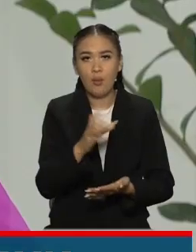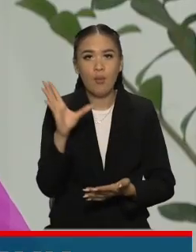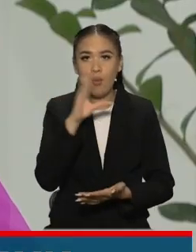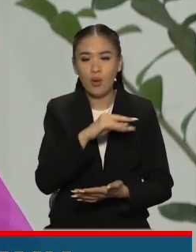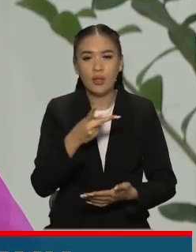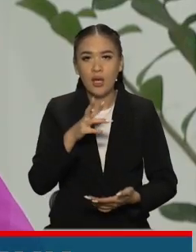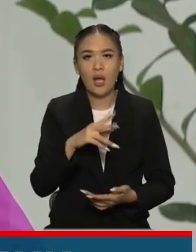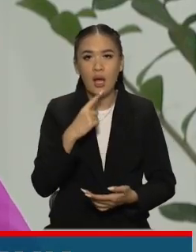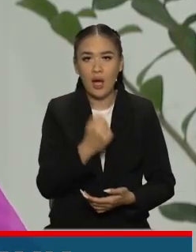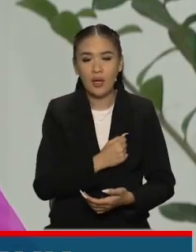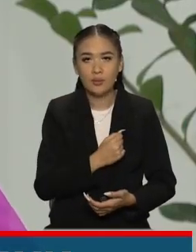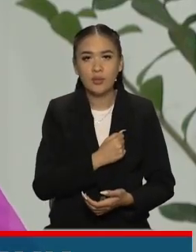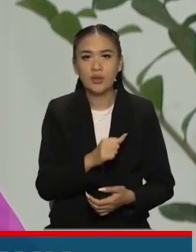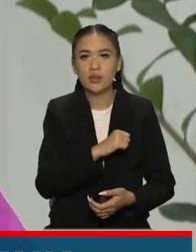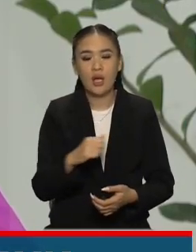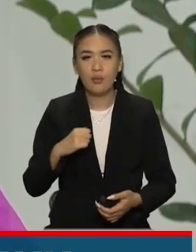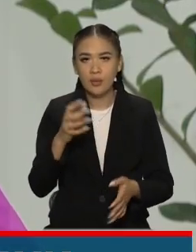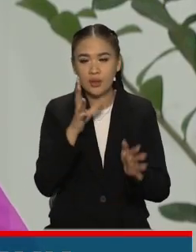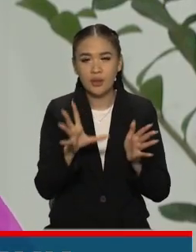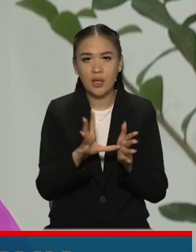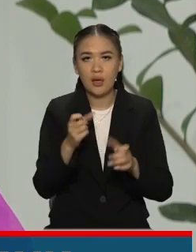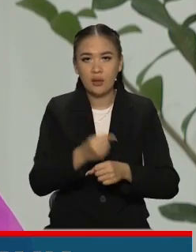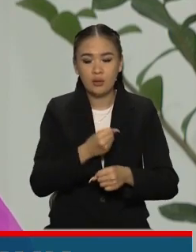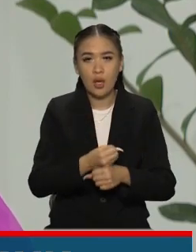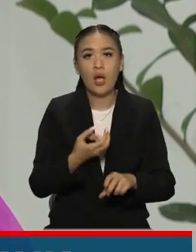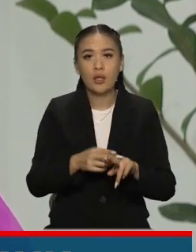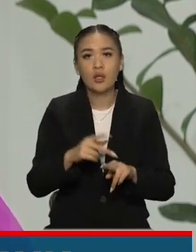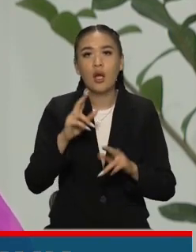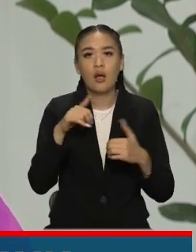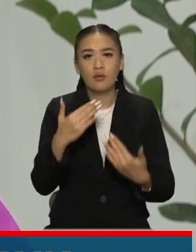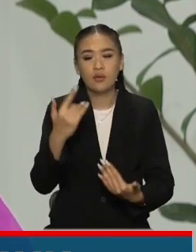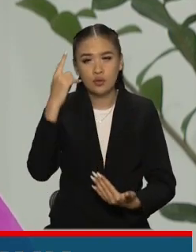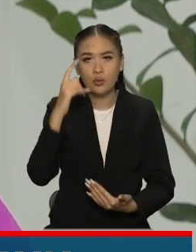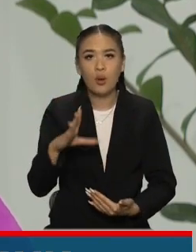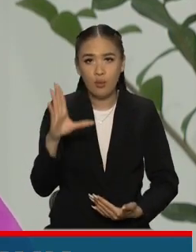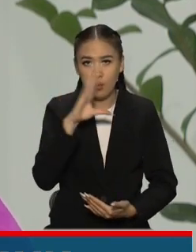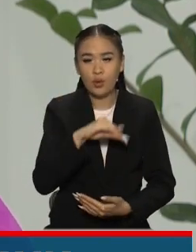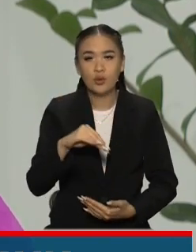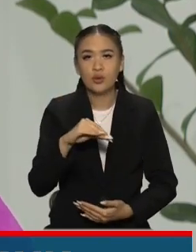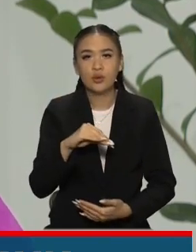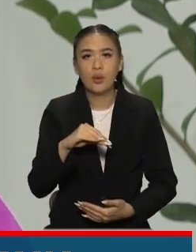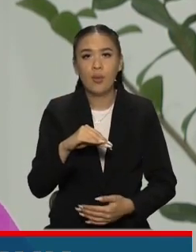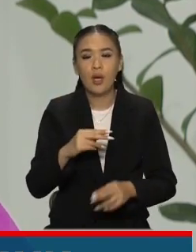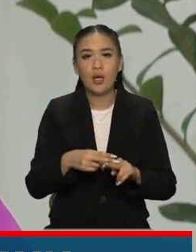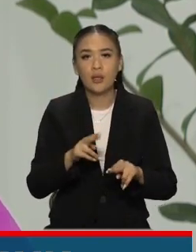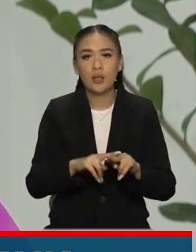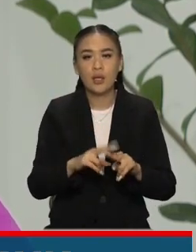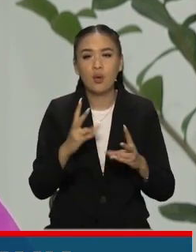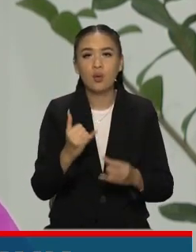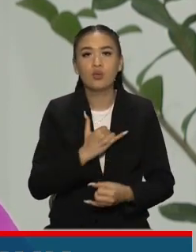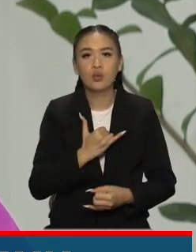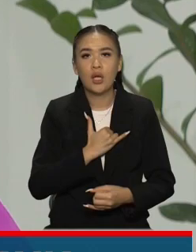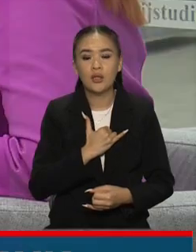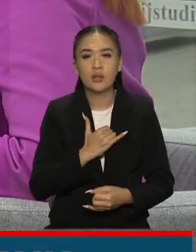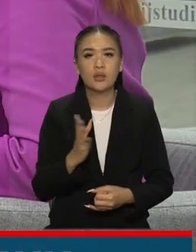армии. Как вы думаете, сможем ли мы в ближайшее время отойти от импорта в этом вопросе? Насколько это вообще у нас